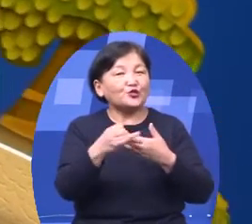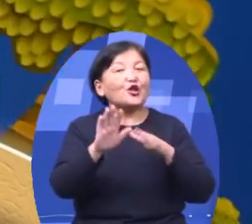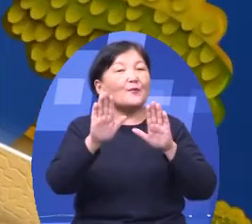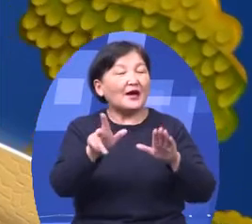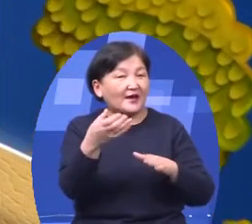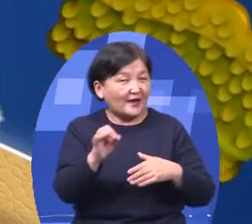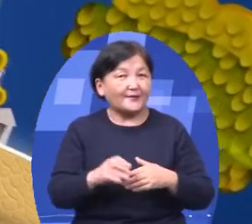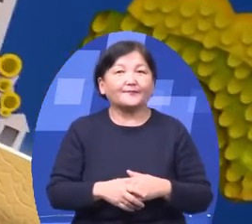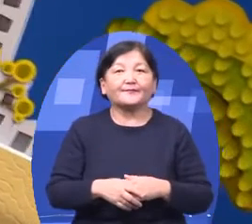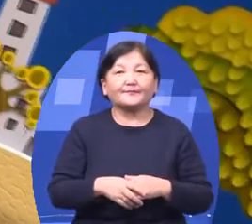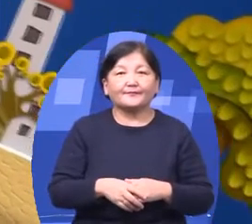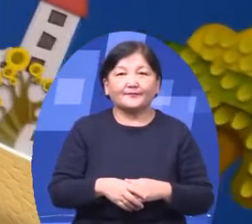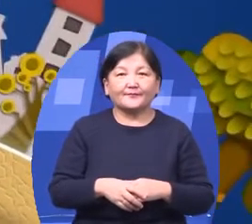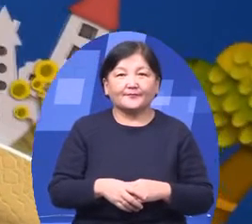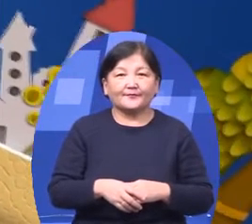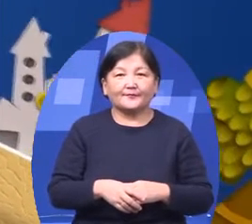хүүхдүүдээ.